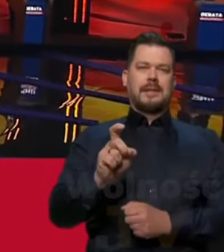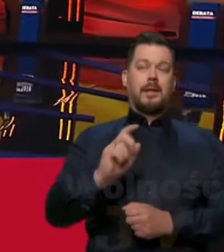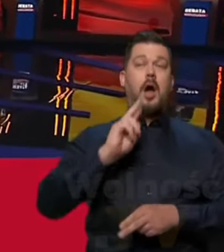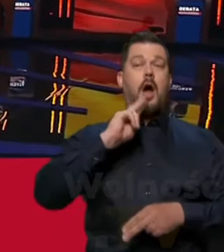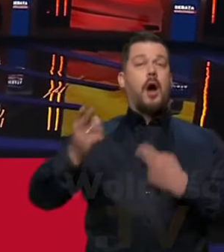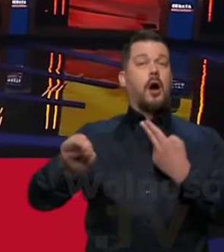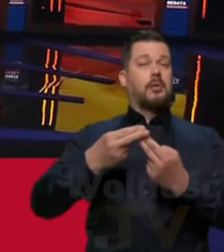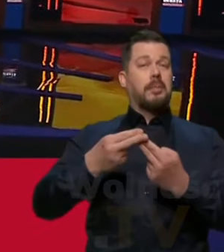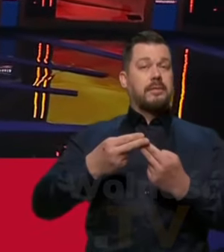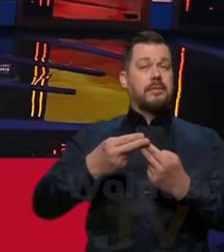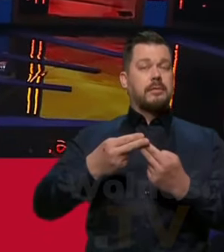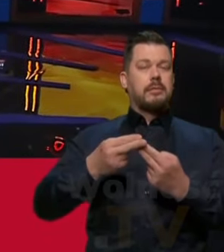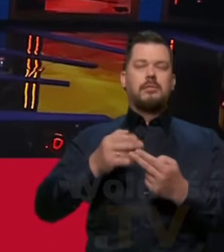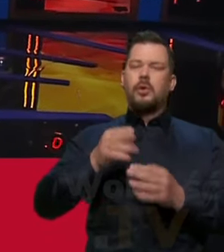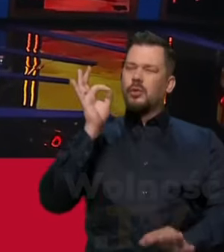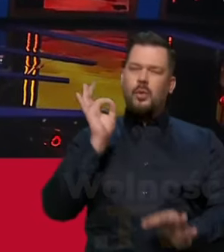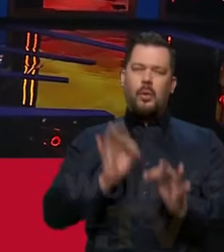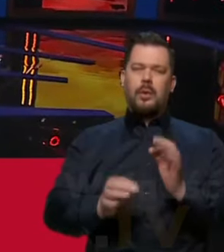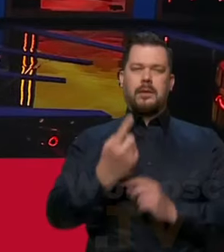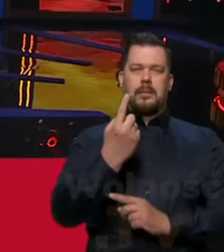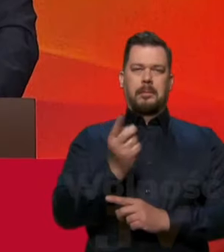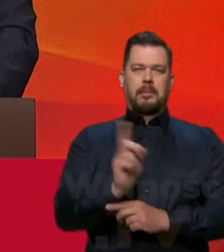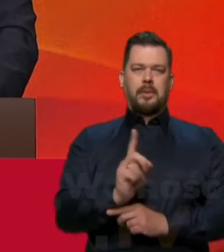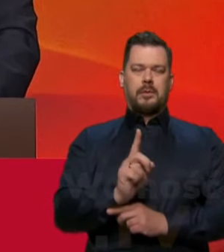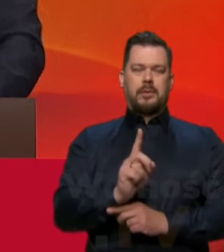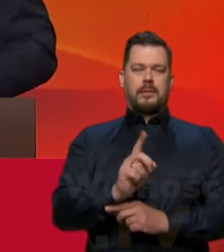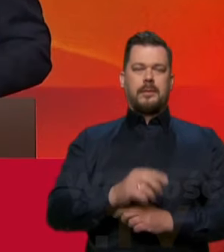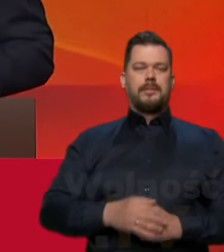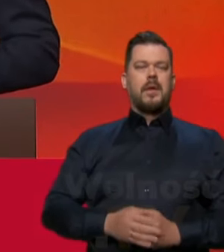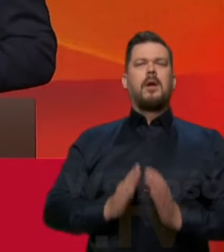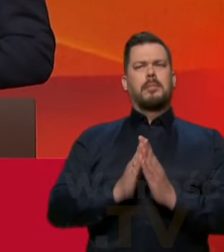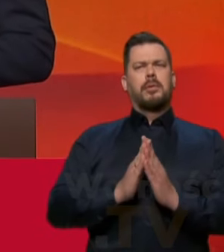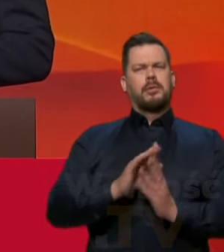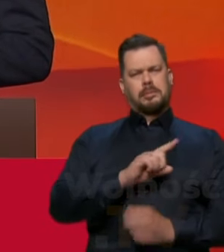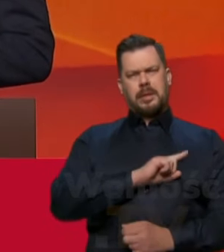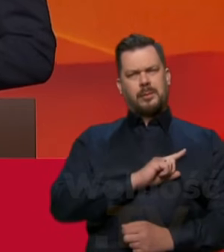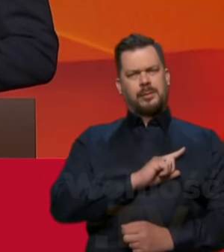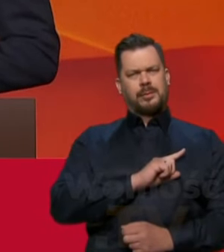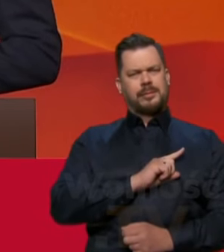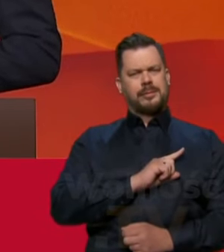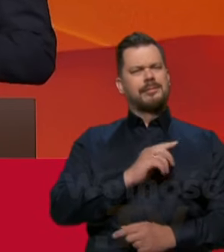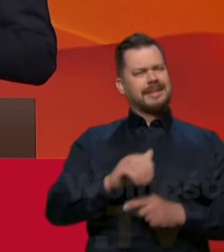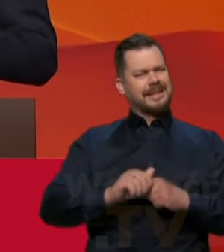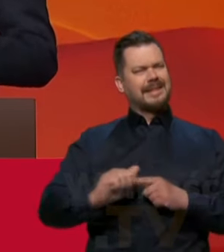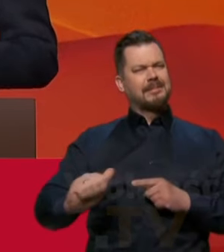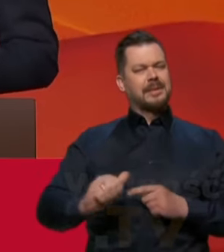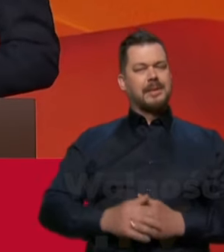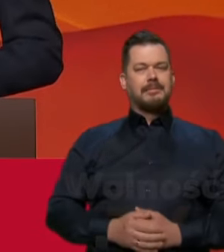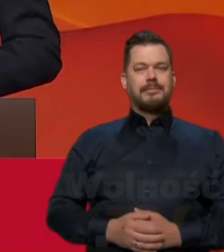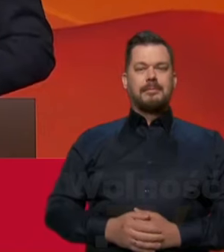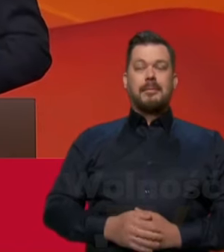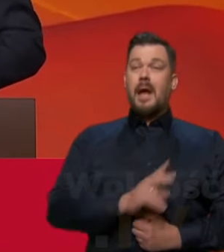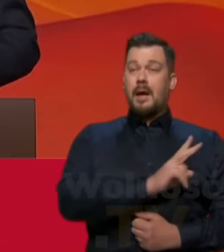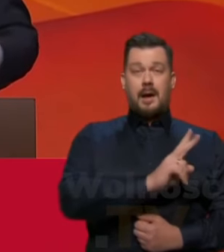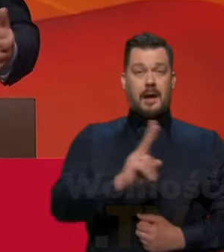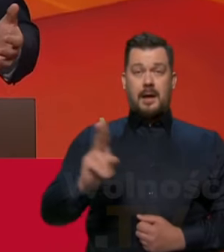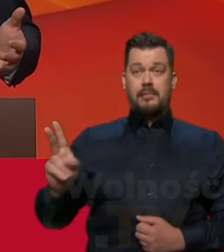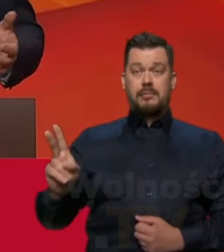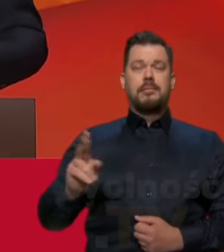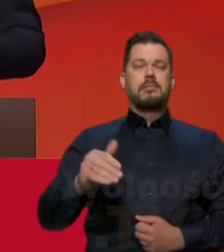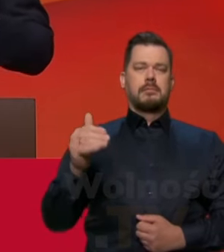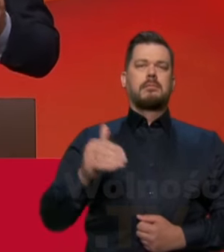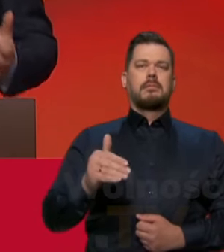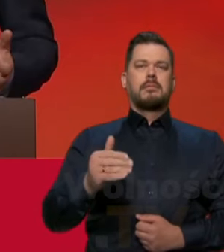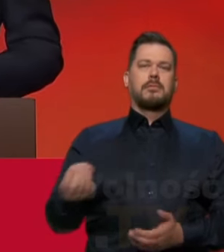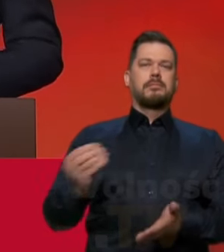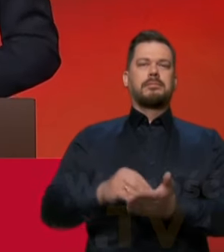odpowiedź kandydaci mają dokładnie minutę. No i w tym miejscu prosimy państwa o dyscyplinę czasową. Każdy z kandydatów ma do dyspozycji